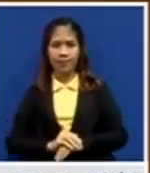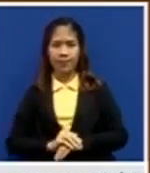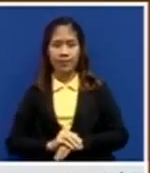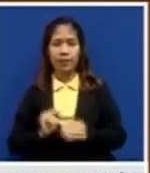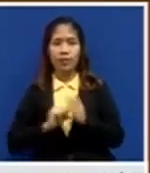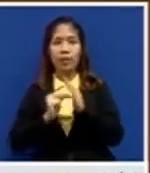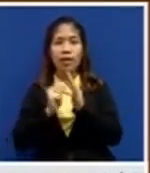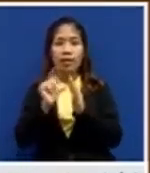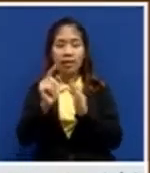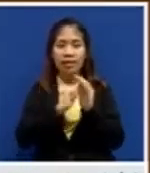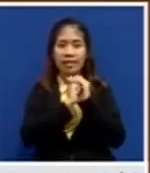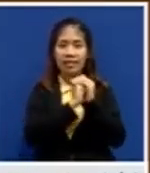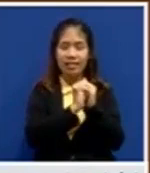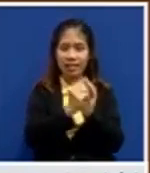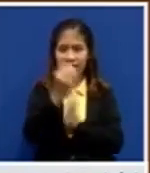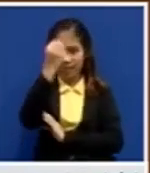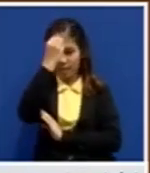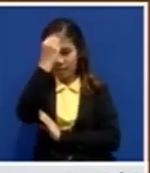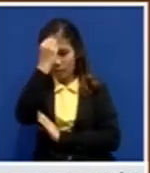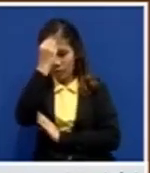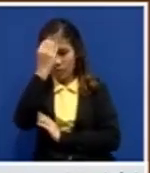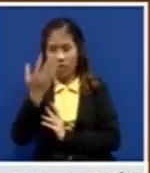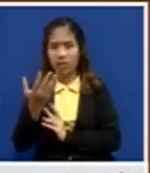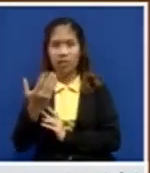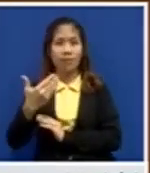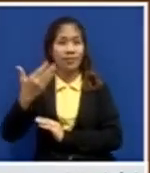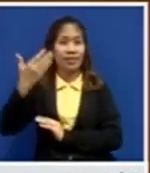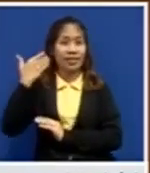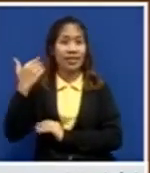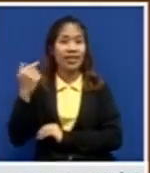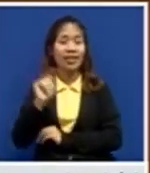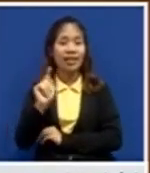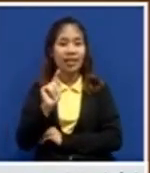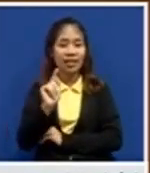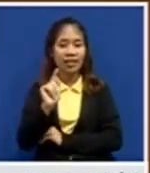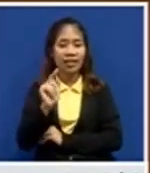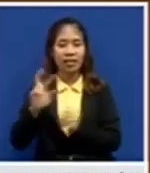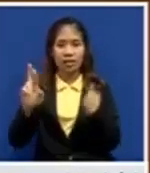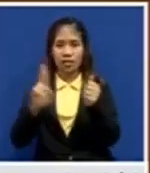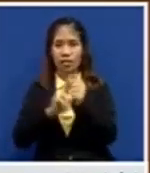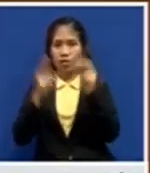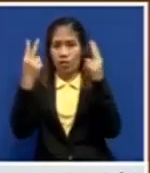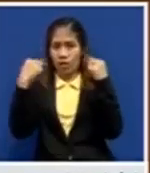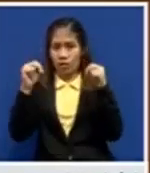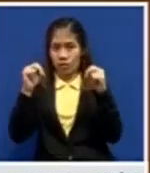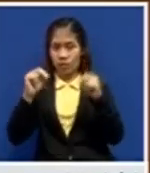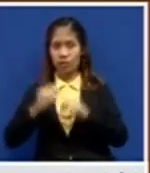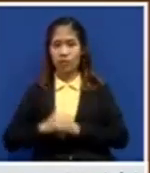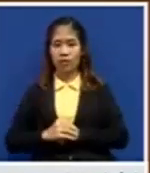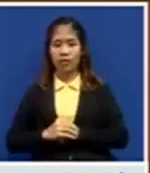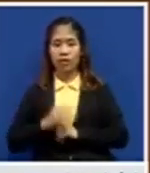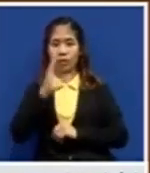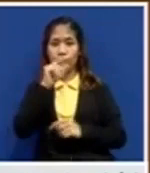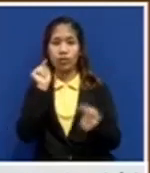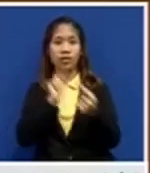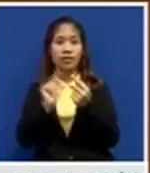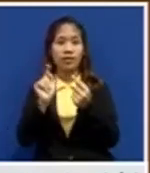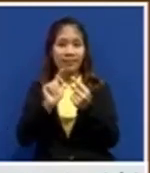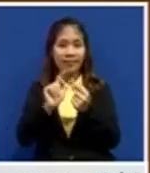ไม่ว่าจีนไม่ว่าญี่ปุ่นเมื่อสักครู่นี้ท่านรองนายกจุลินพูดเรื่องอาเซ